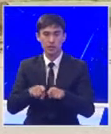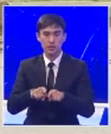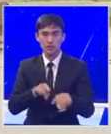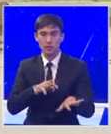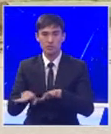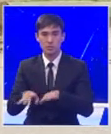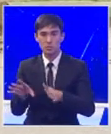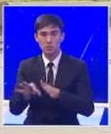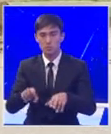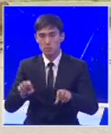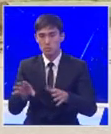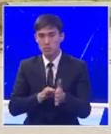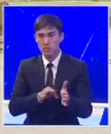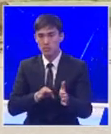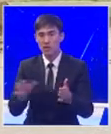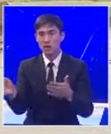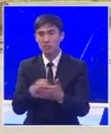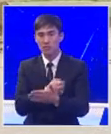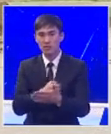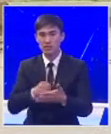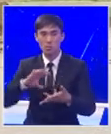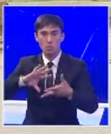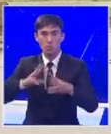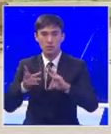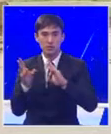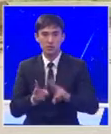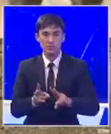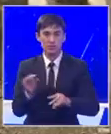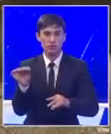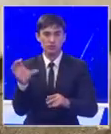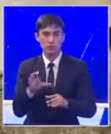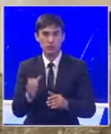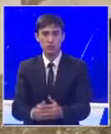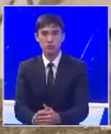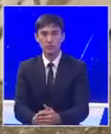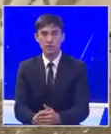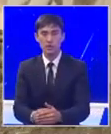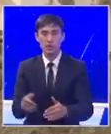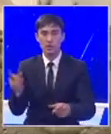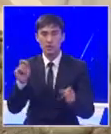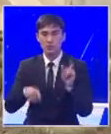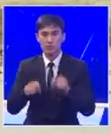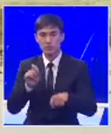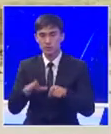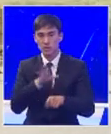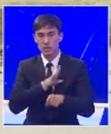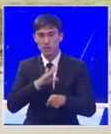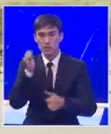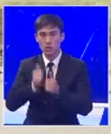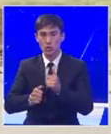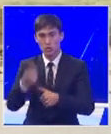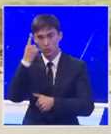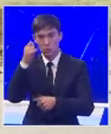принятию оперативных мер для ликвидации последствий чрезвычайной ситуации. При выпадении обильных осадков регулярно